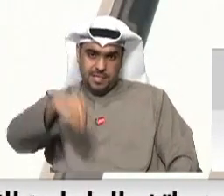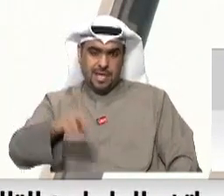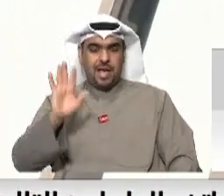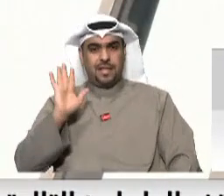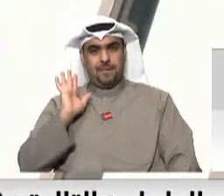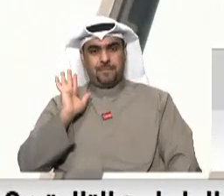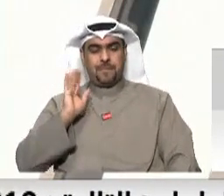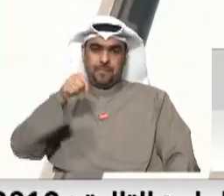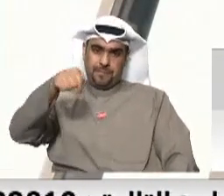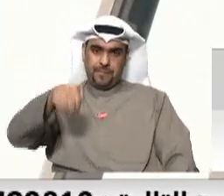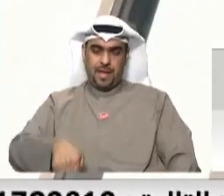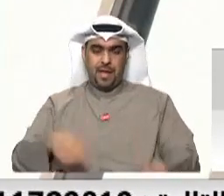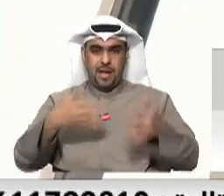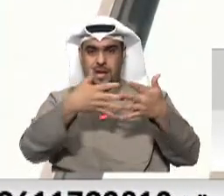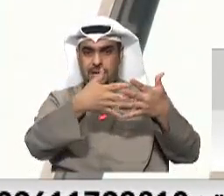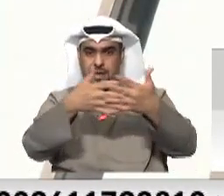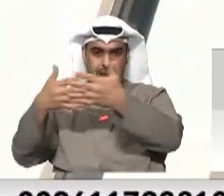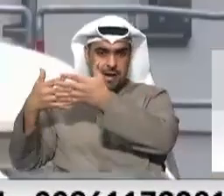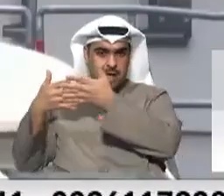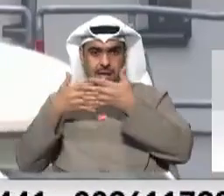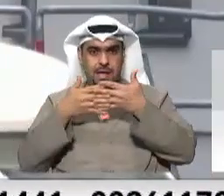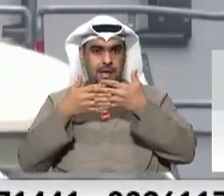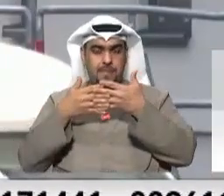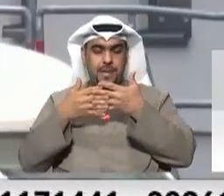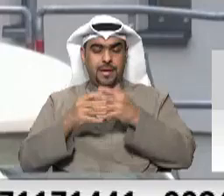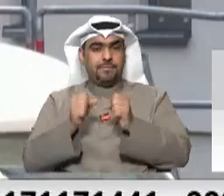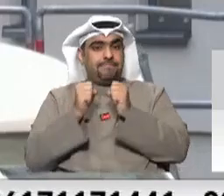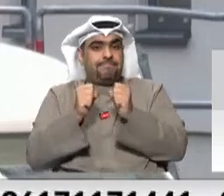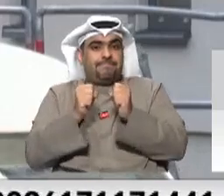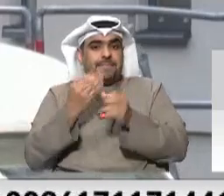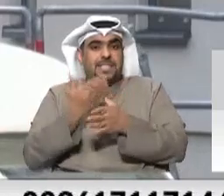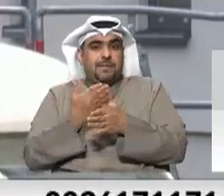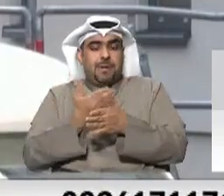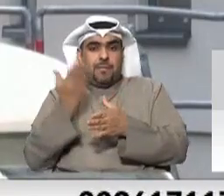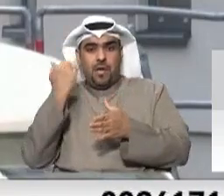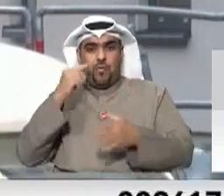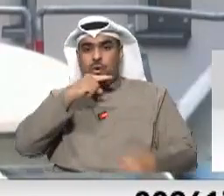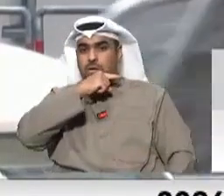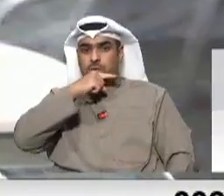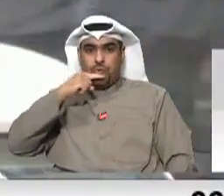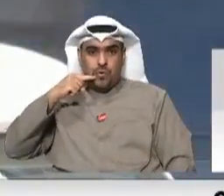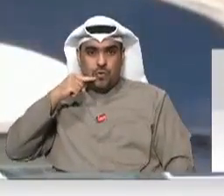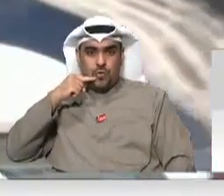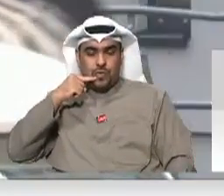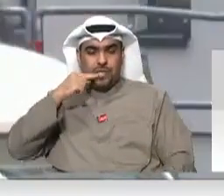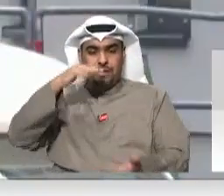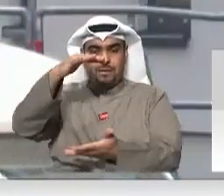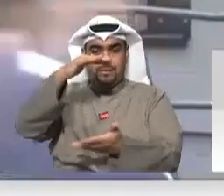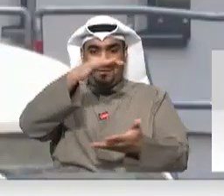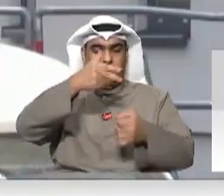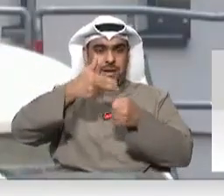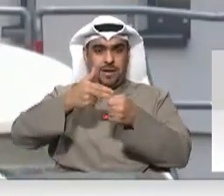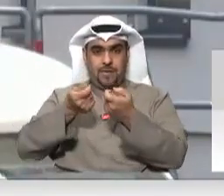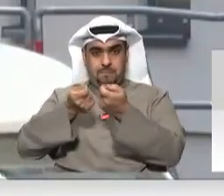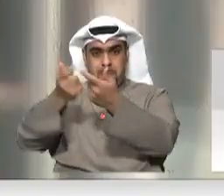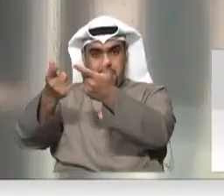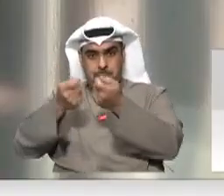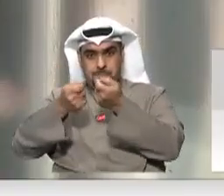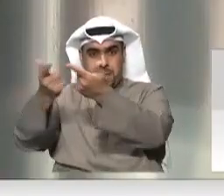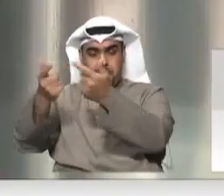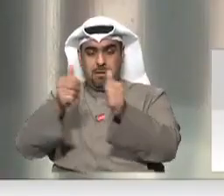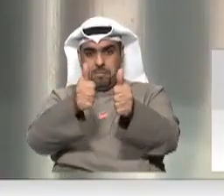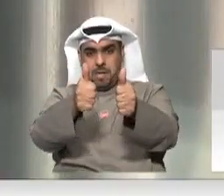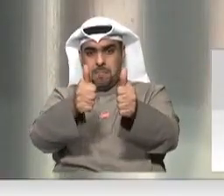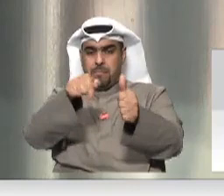الذي سيطلقه الحليف الاكبر في تحالف اوبكلاس لكن التحالف اراد ان يقطع الطريق مبكرا حيث اخذ يردد مرارا